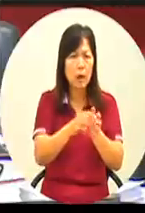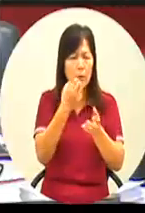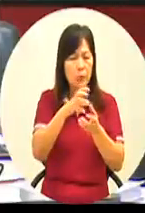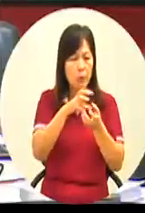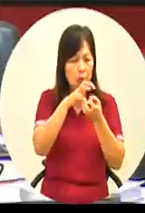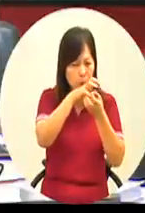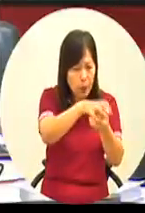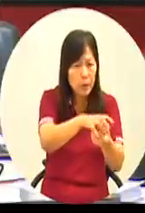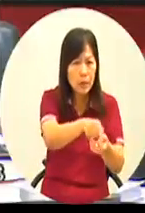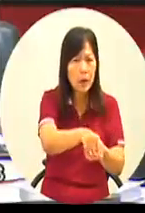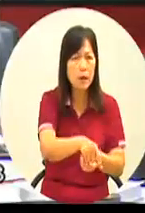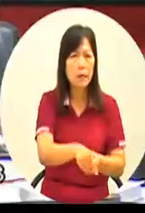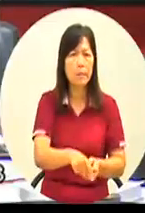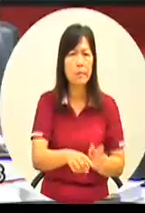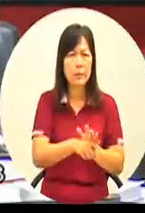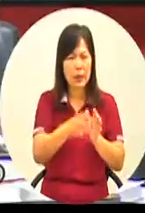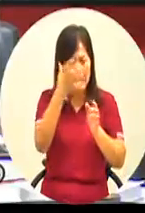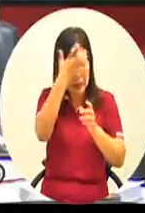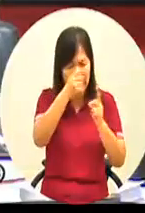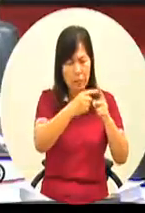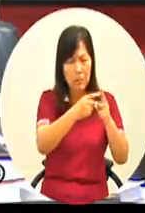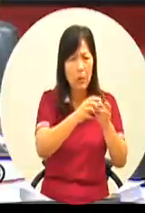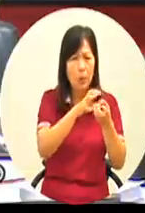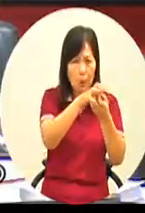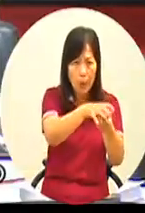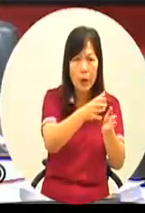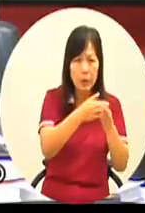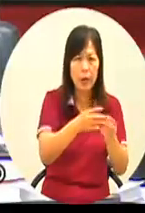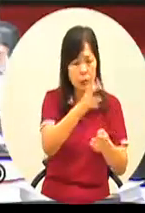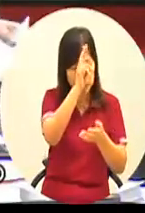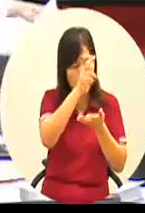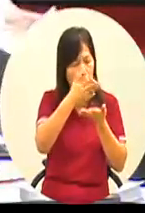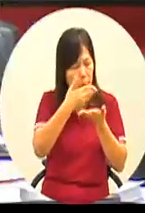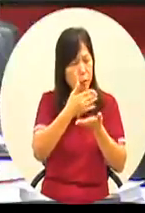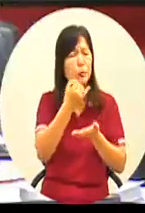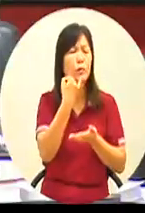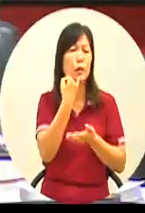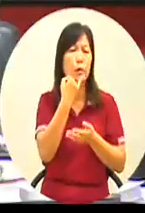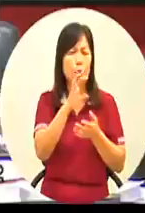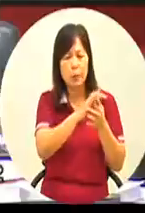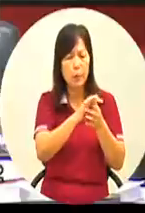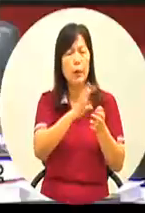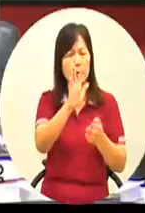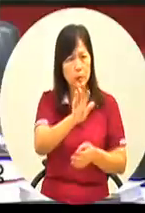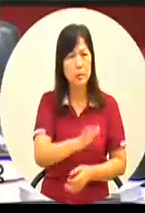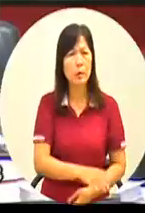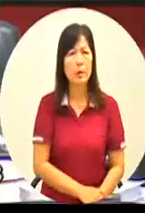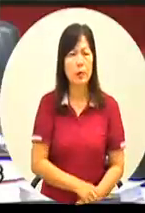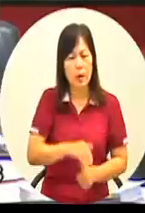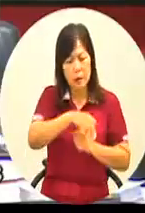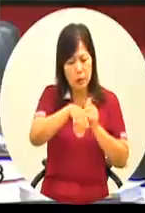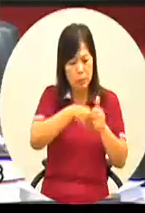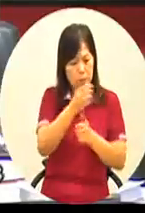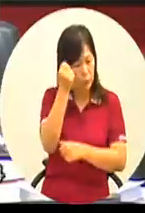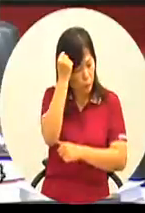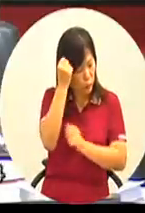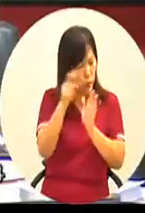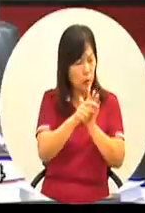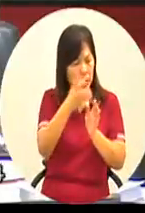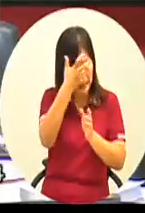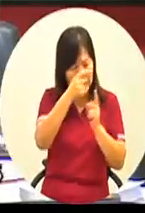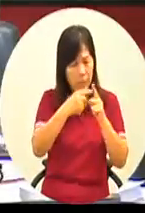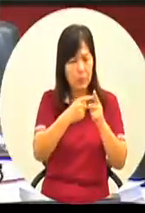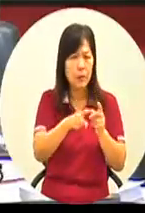给老百姓老年人，让他们有中饭，有人关心，好，独居老人有时候钱都不够